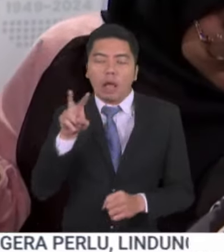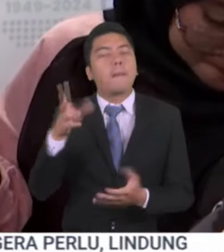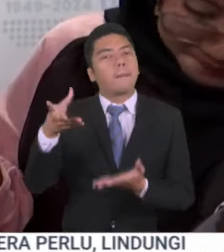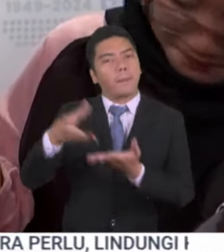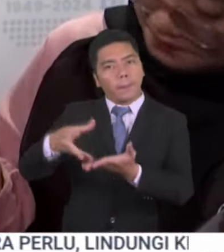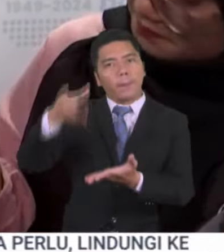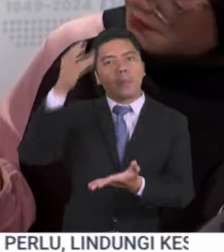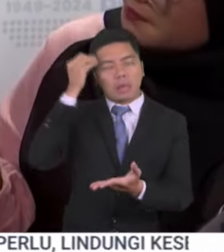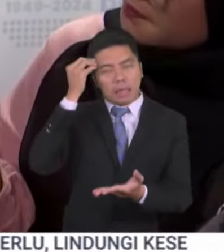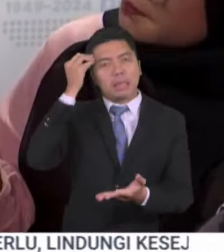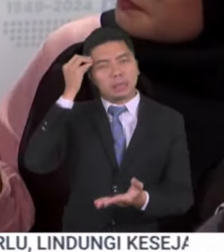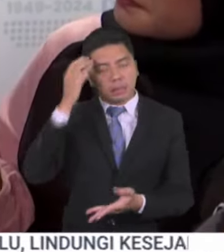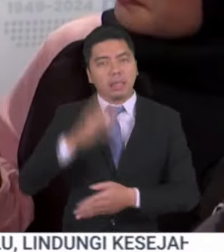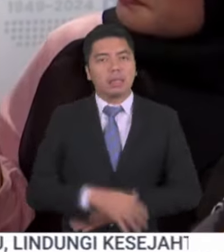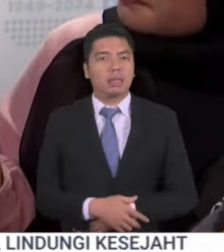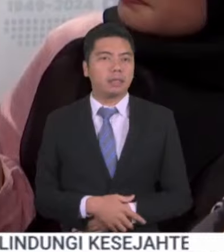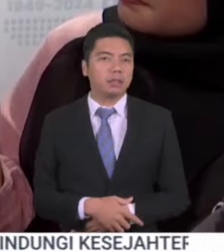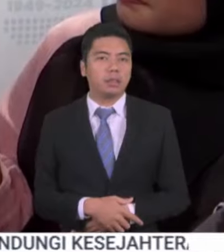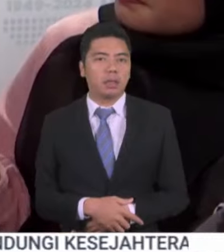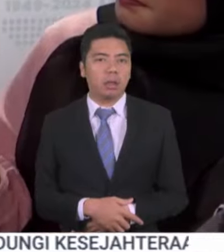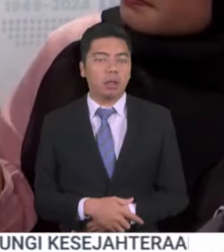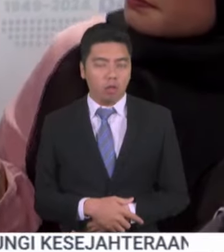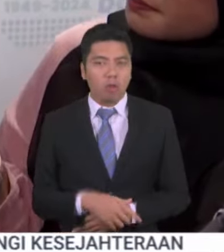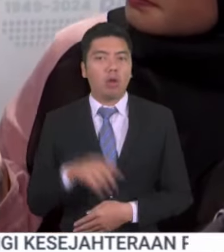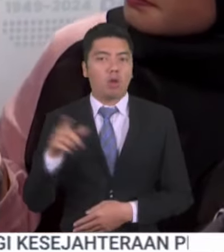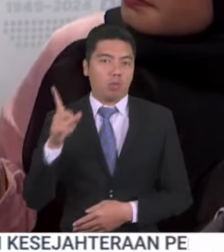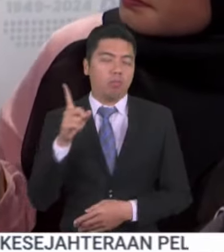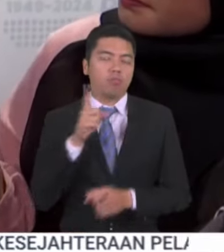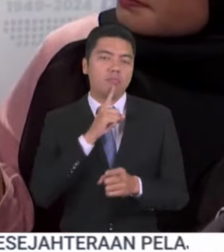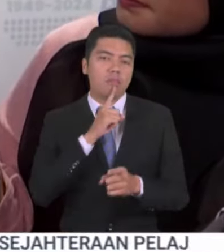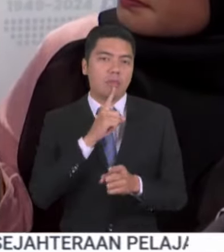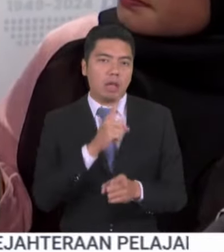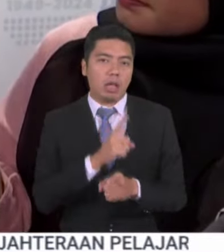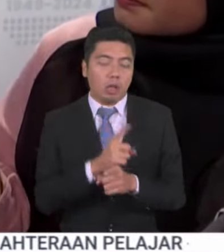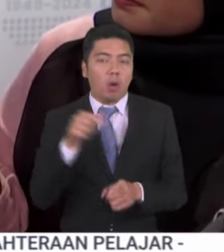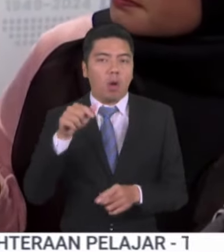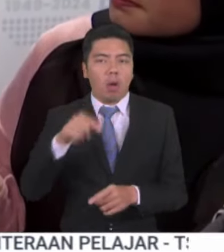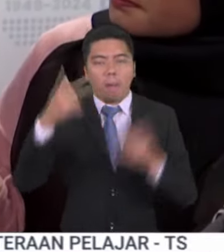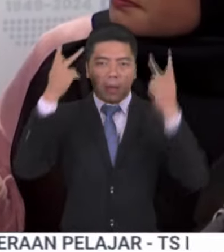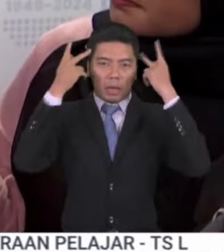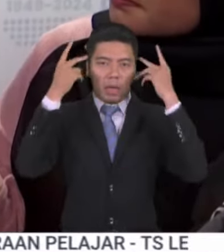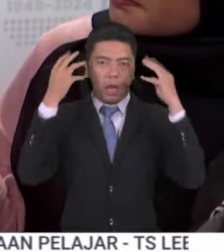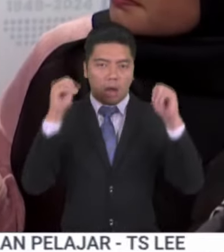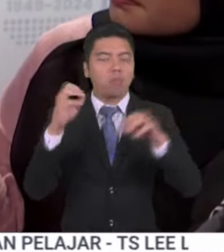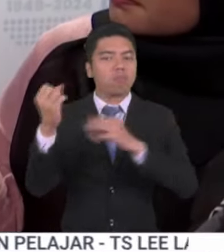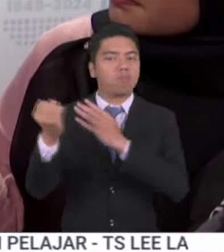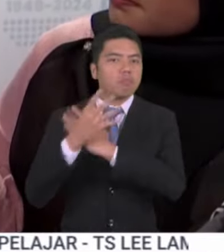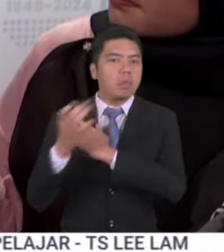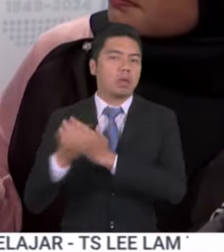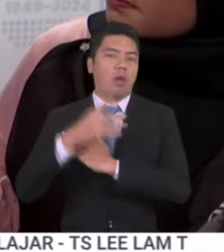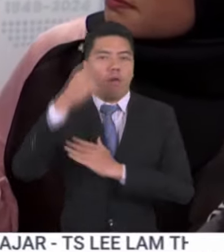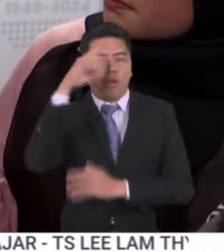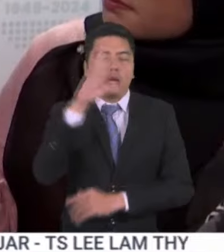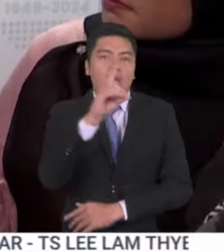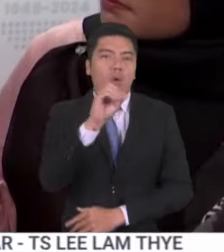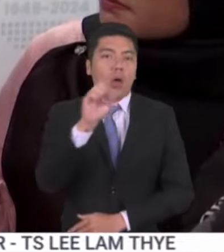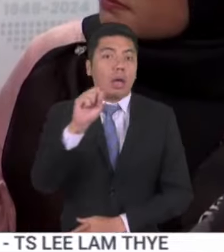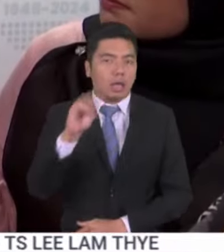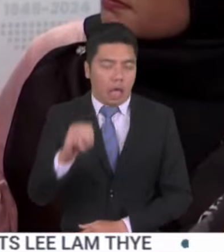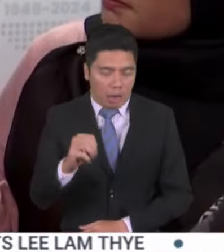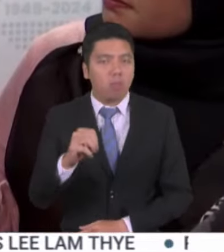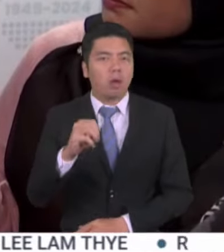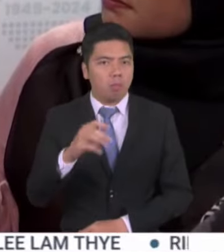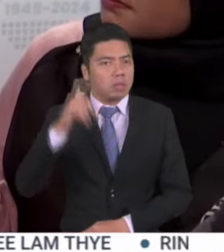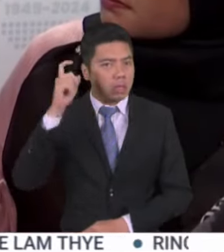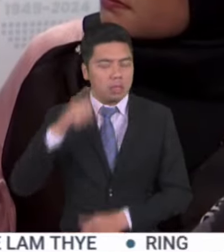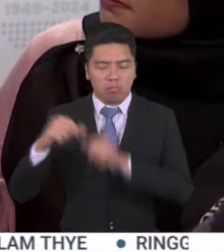negara. Dan pastinya satu perkara juga ditekankan oleh Yang Amat Berhormat Perdana Menteri ialah untuk DOSM terus meningkatkan,